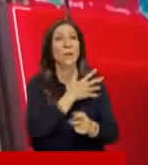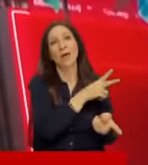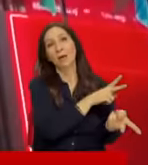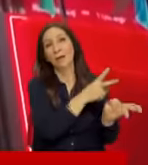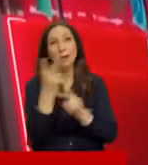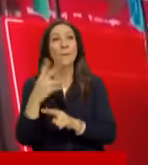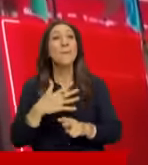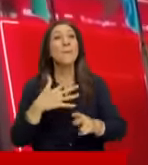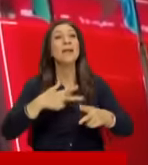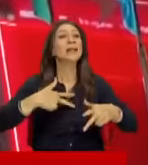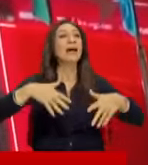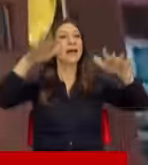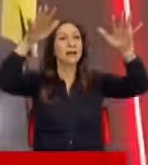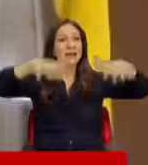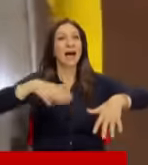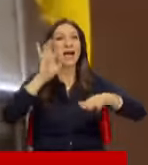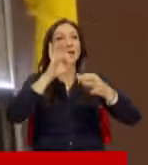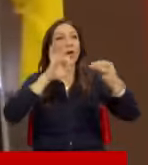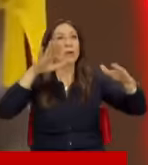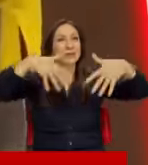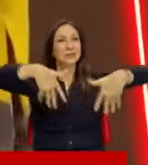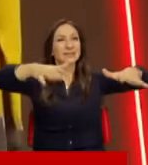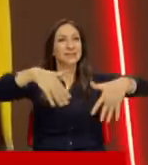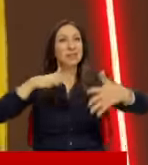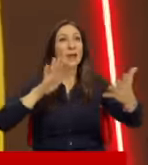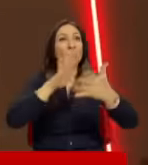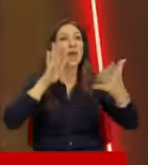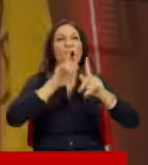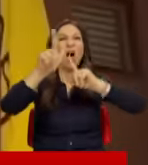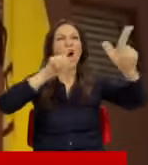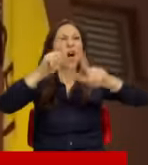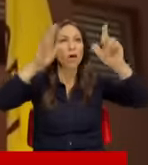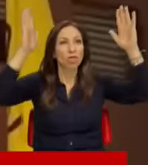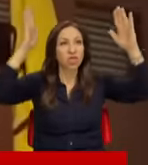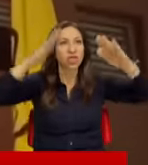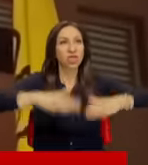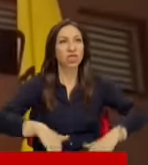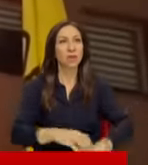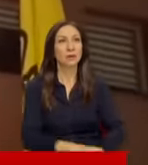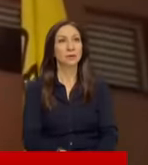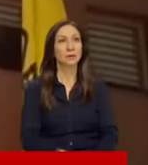geçti. Belediye binasında bulunan Altın Okun posteri tepkiler eşliğinde kaldırıldı.